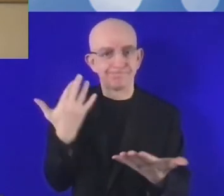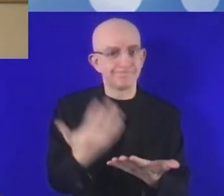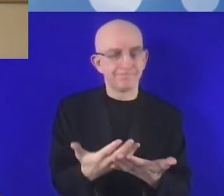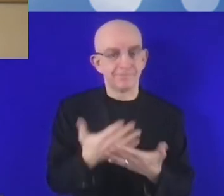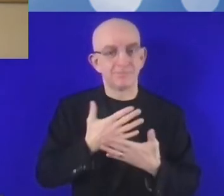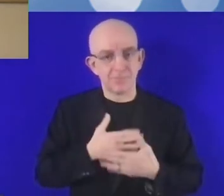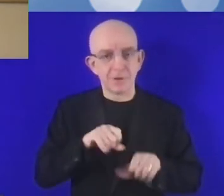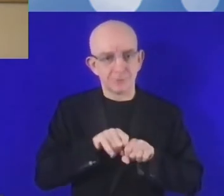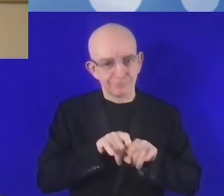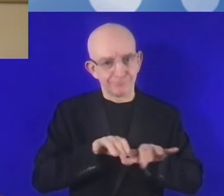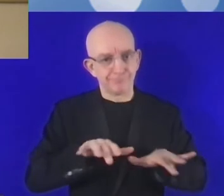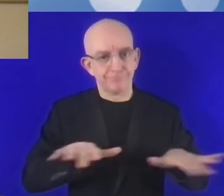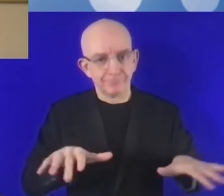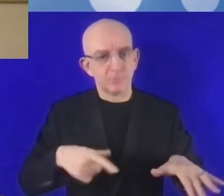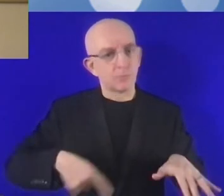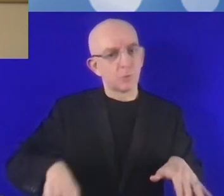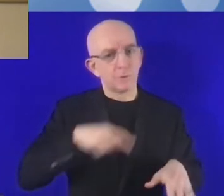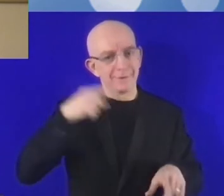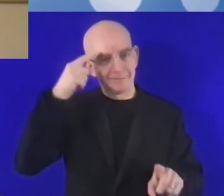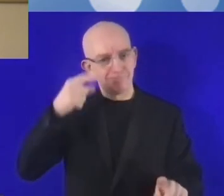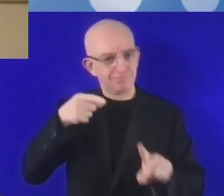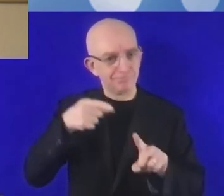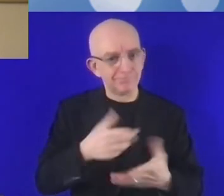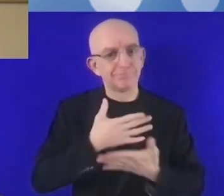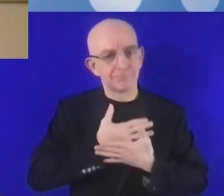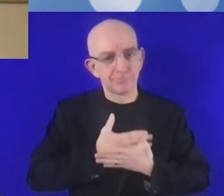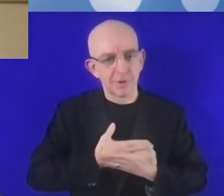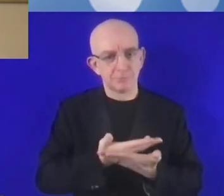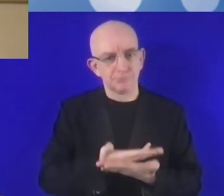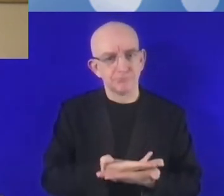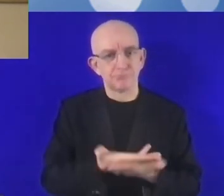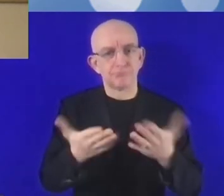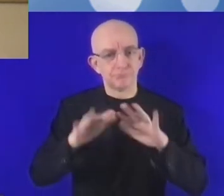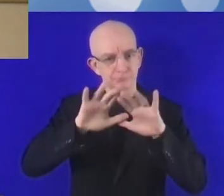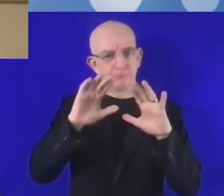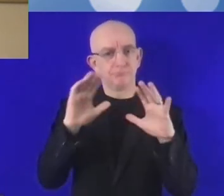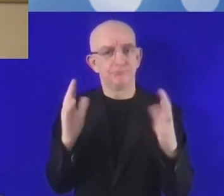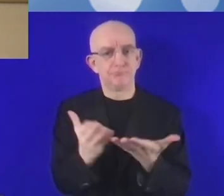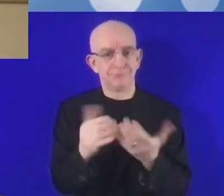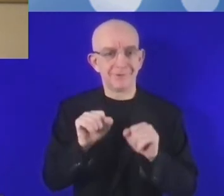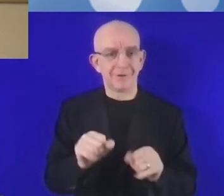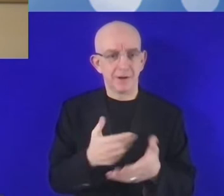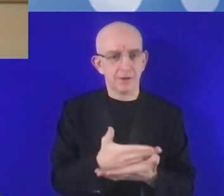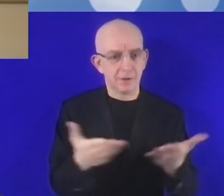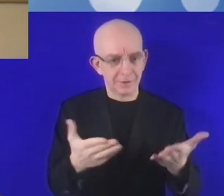pour assurer l'accès à Internet aussi à ceux qui n'ont pas cet accès.